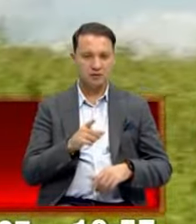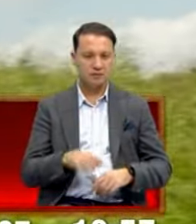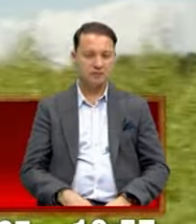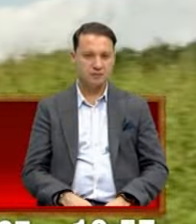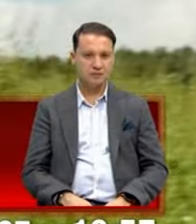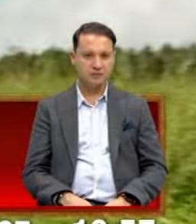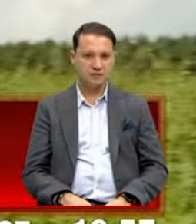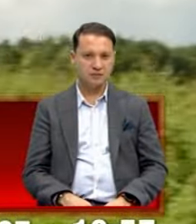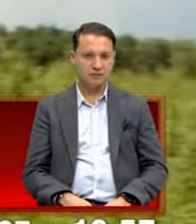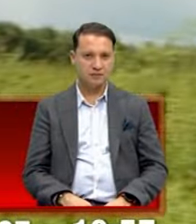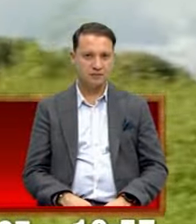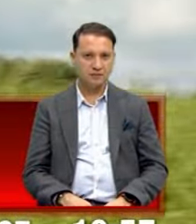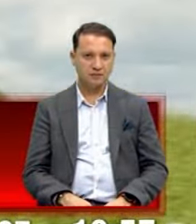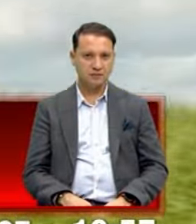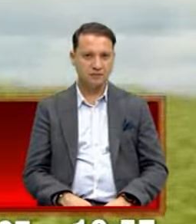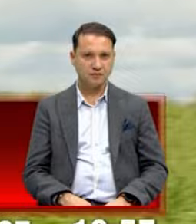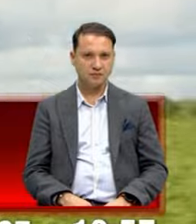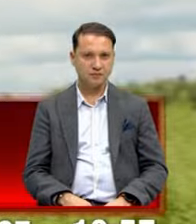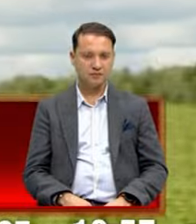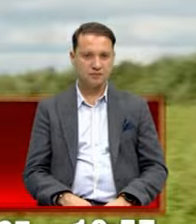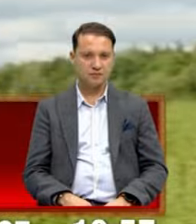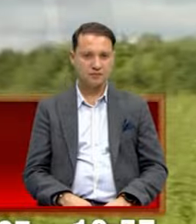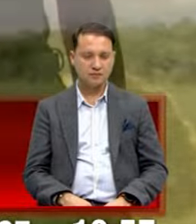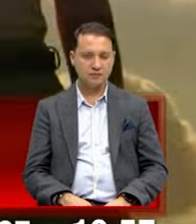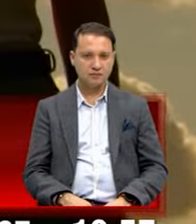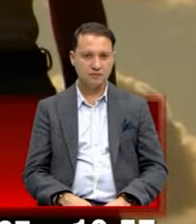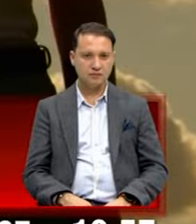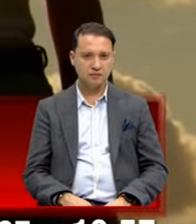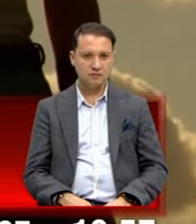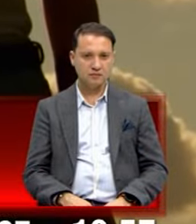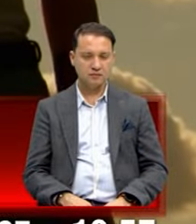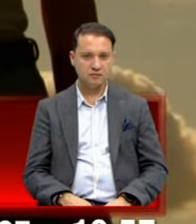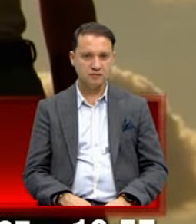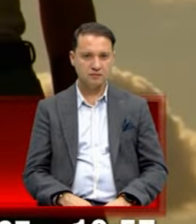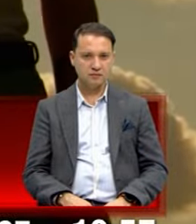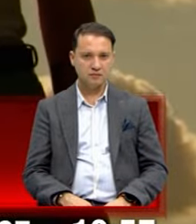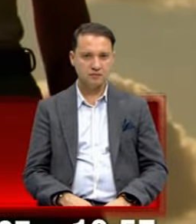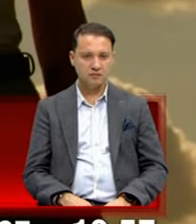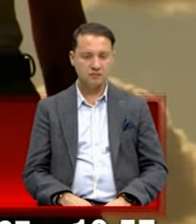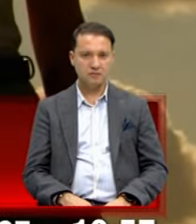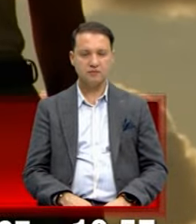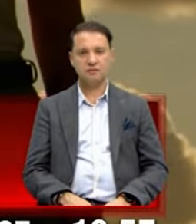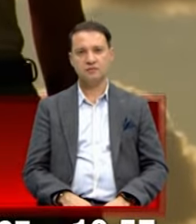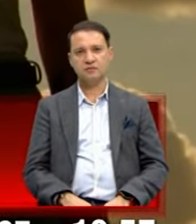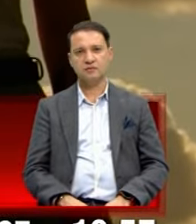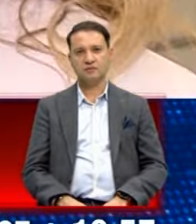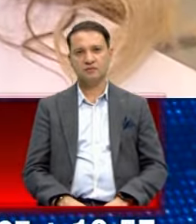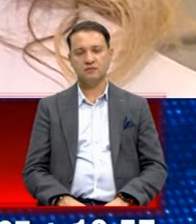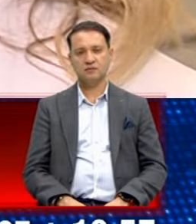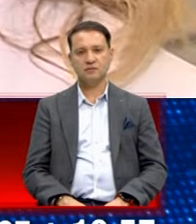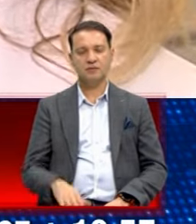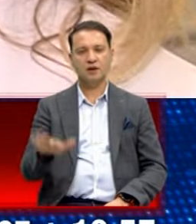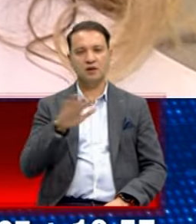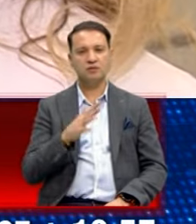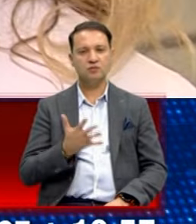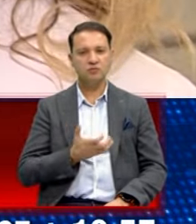Kırık kalpler durağında inecek var, eteğindeki taşları dökecek var. Her